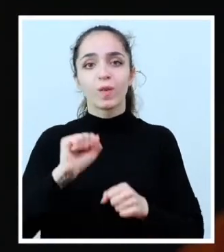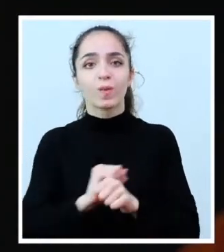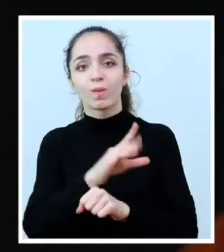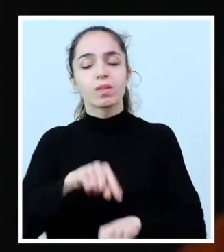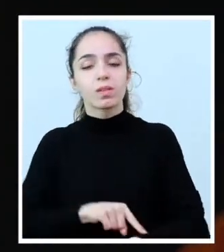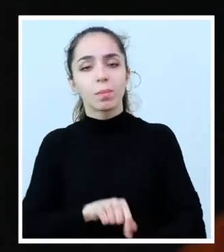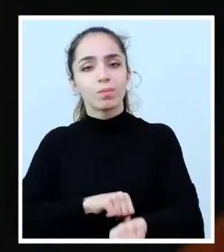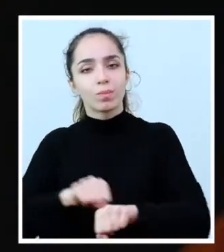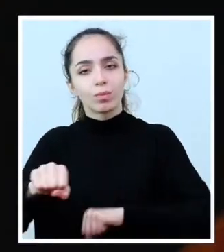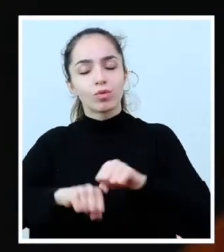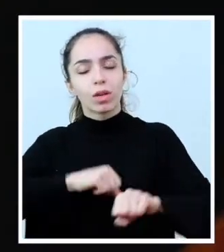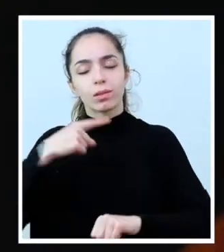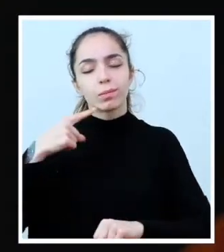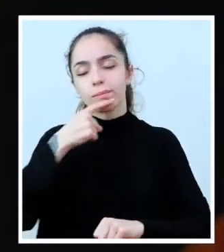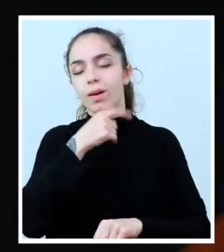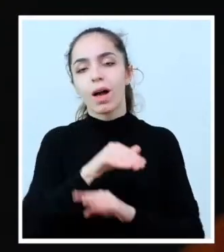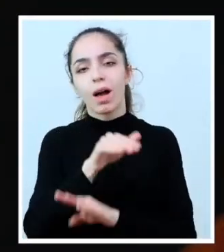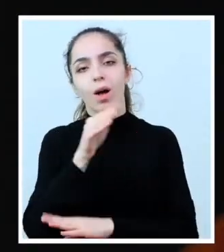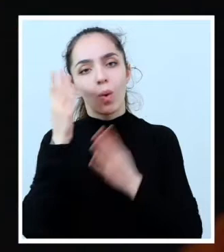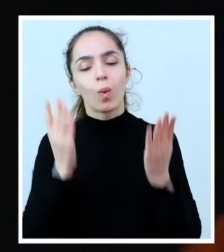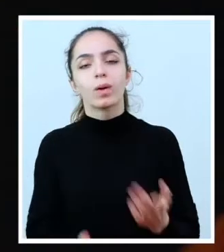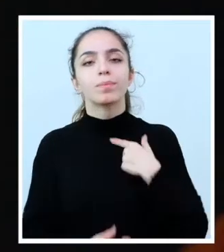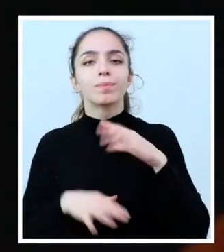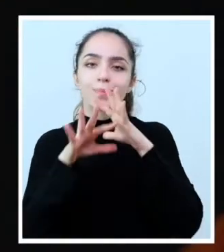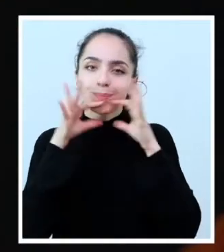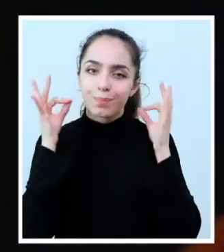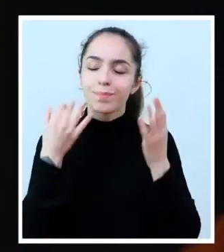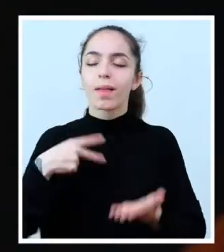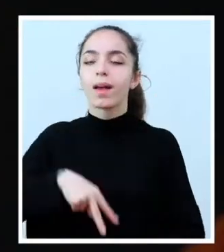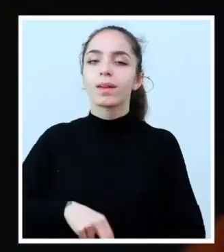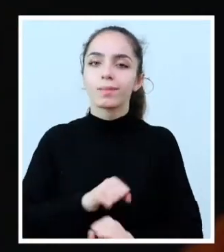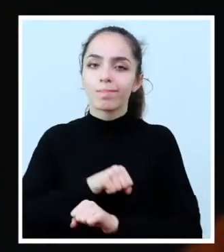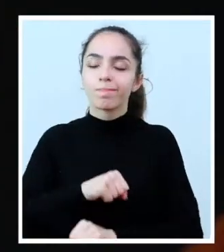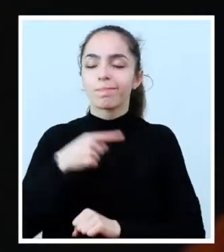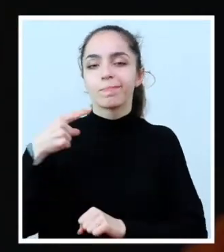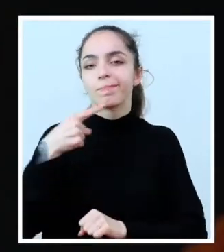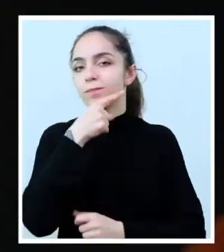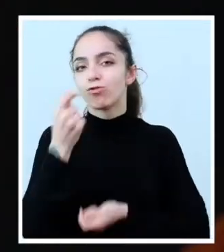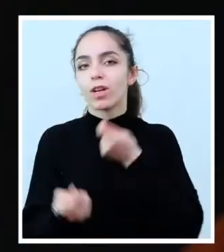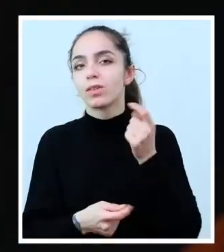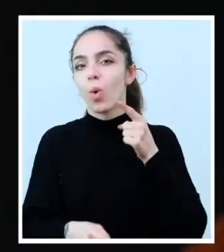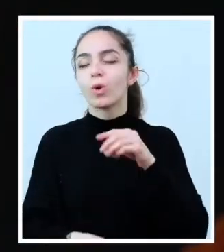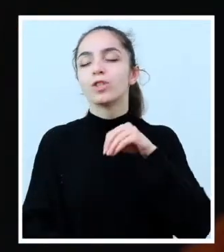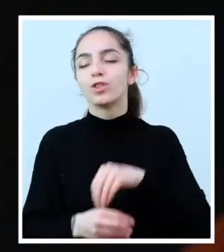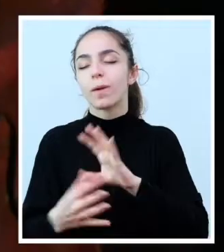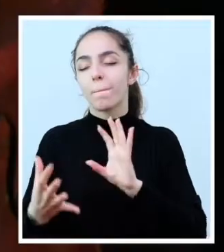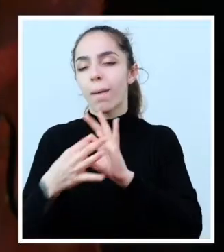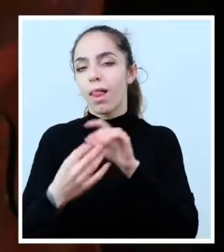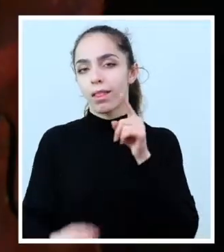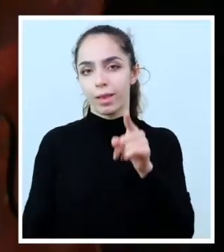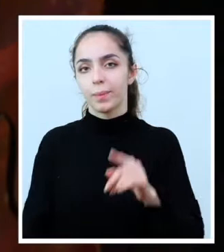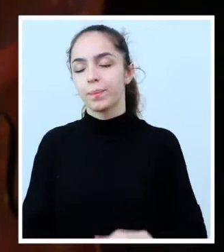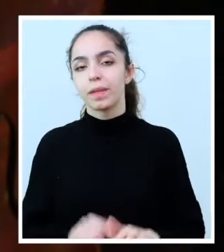pandemi döneminde mücadele halindeyken gülümsemeye çalışmak ve ayakta kalmaya çalışmakla alakalı, mücadeleyle alakalı.